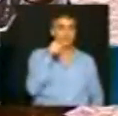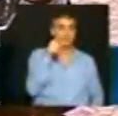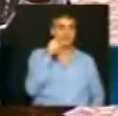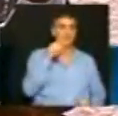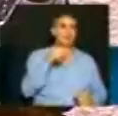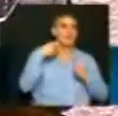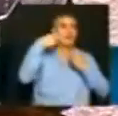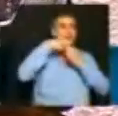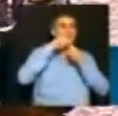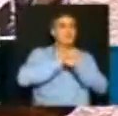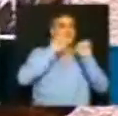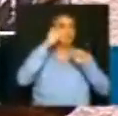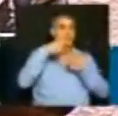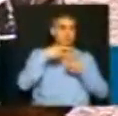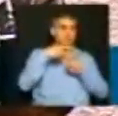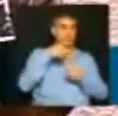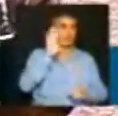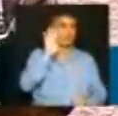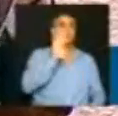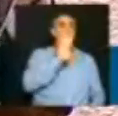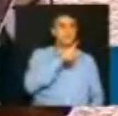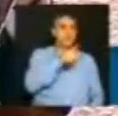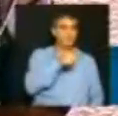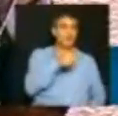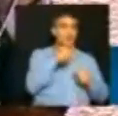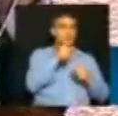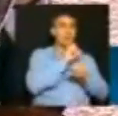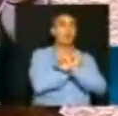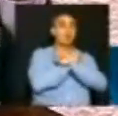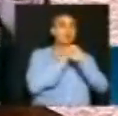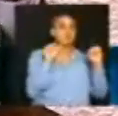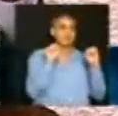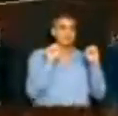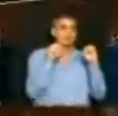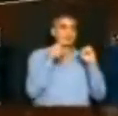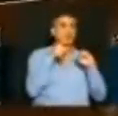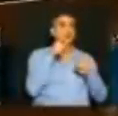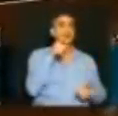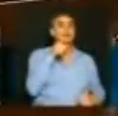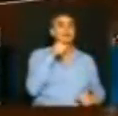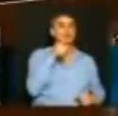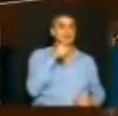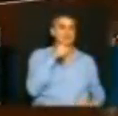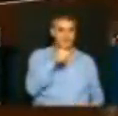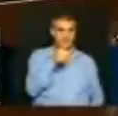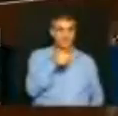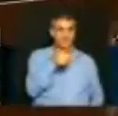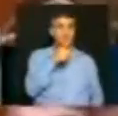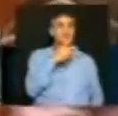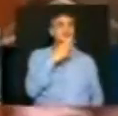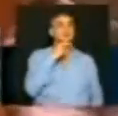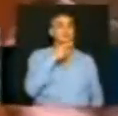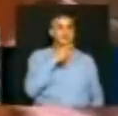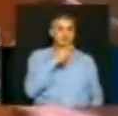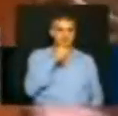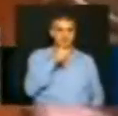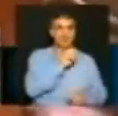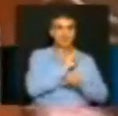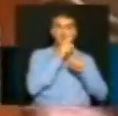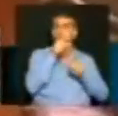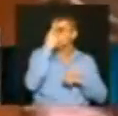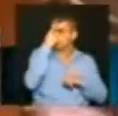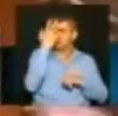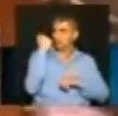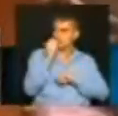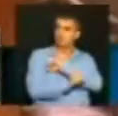the fuse. ביבי נתניהו הוא הפצצה, והבחירות בישראל מכיוון שהיית סגן